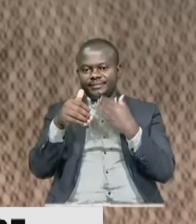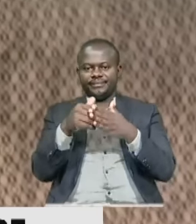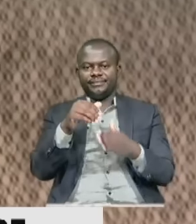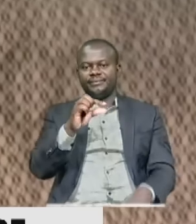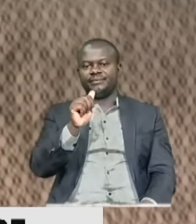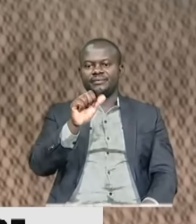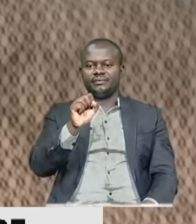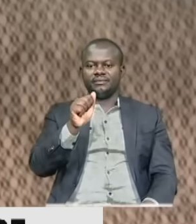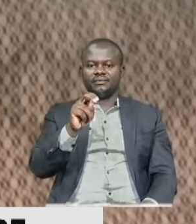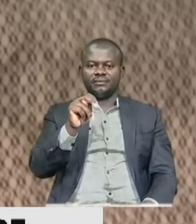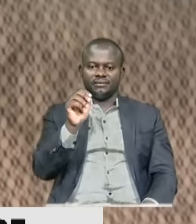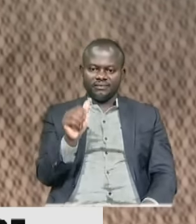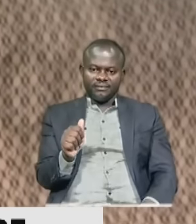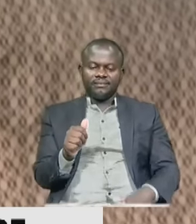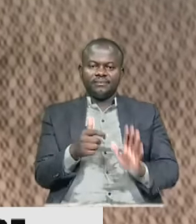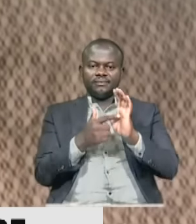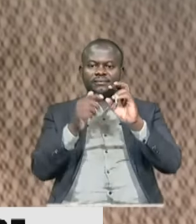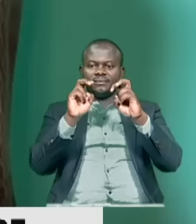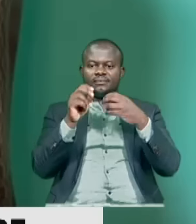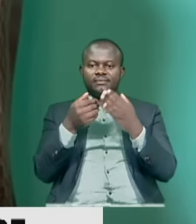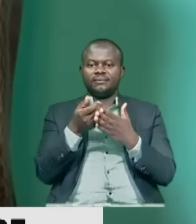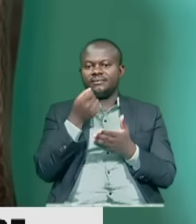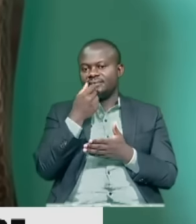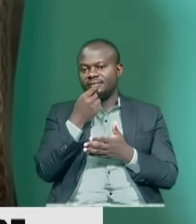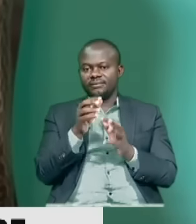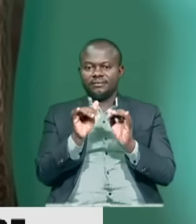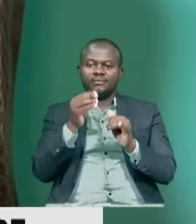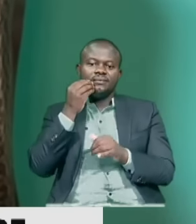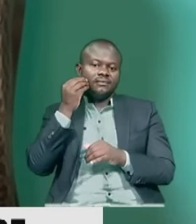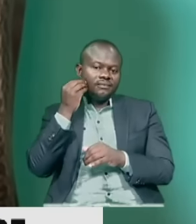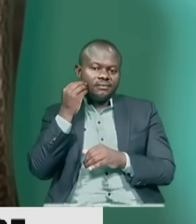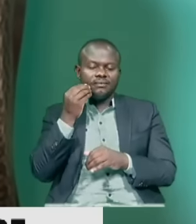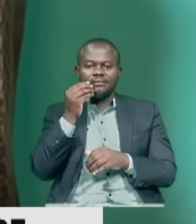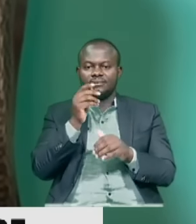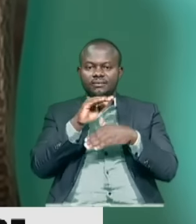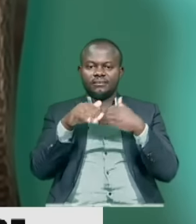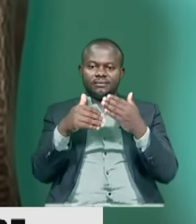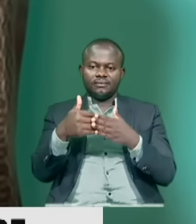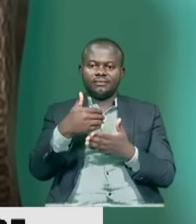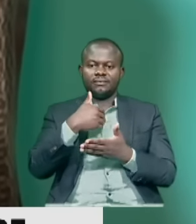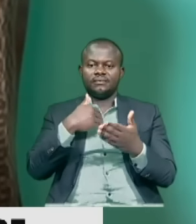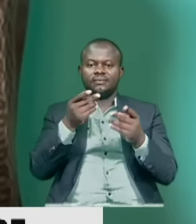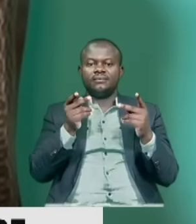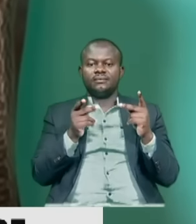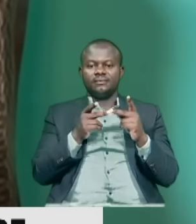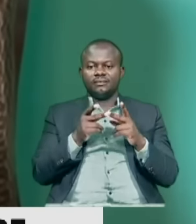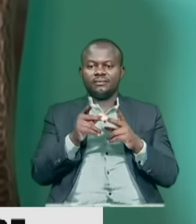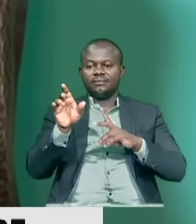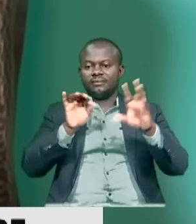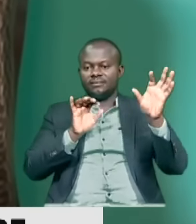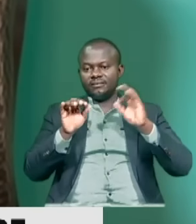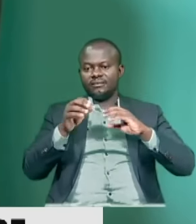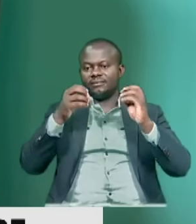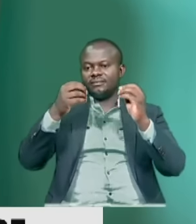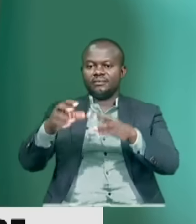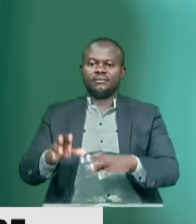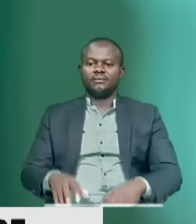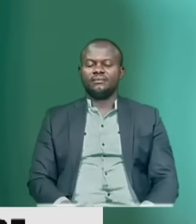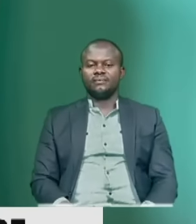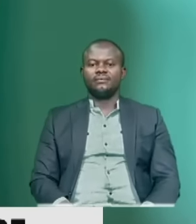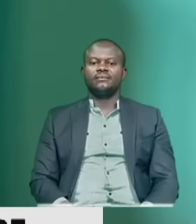Gasana François bagaragaza ko imiti sigara mu rugo umwe wese ngo abafite aho ahitamo kuyijugunya.